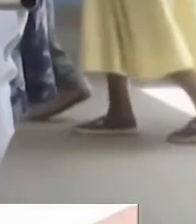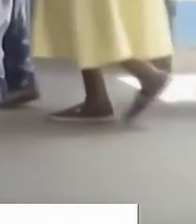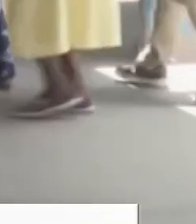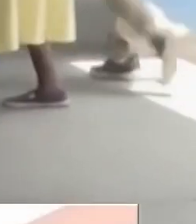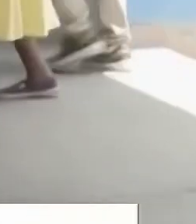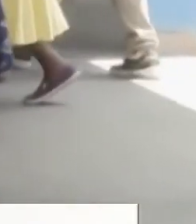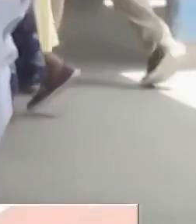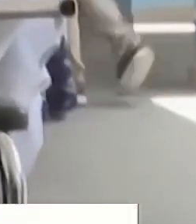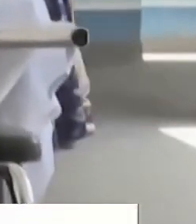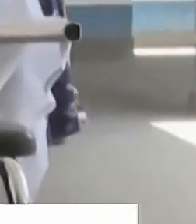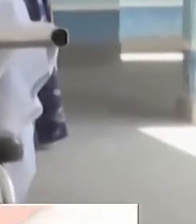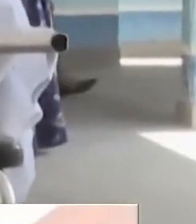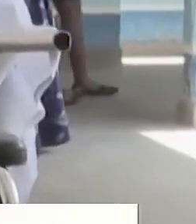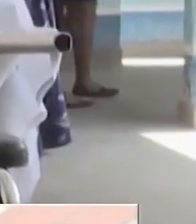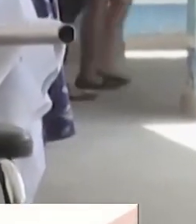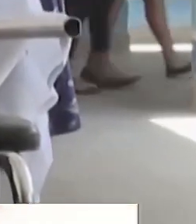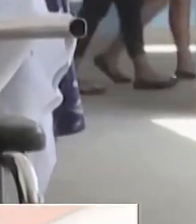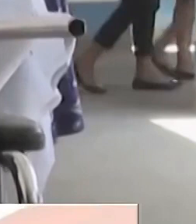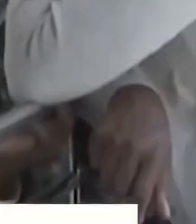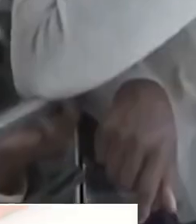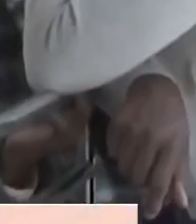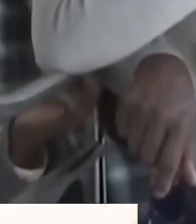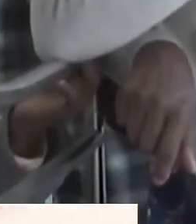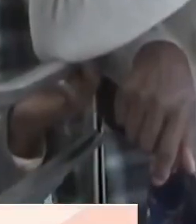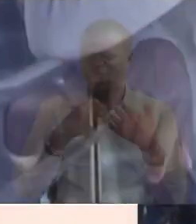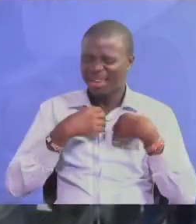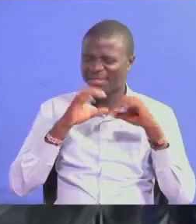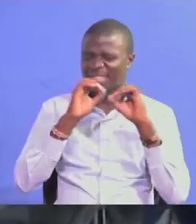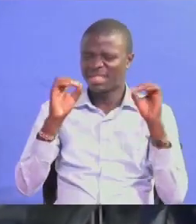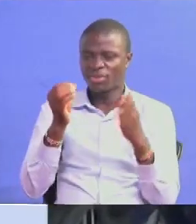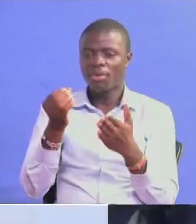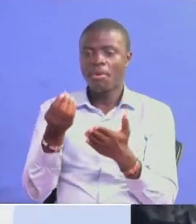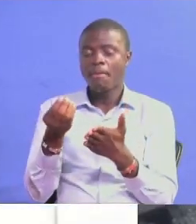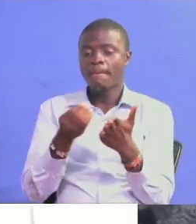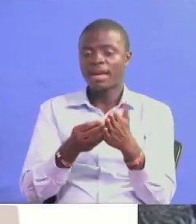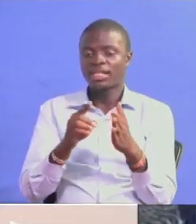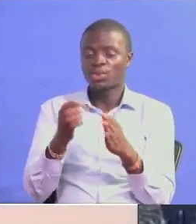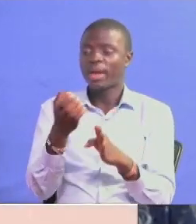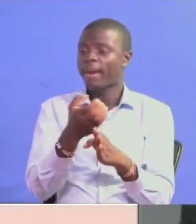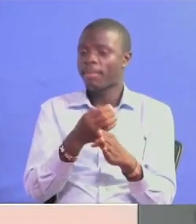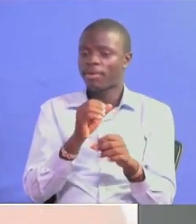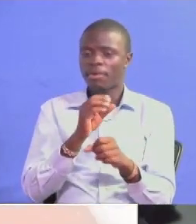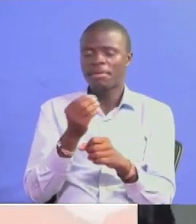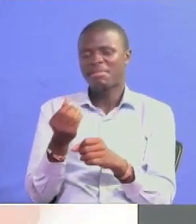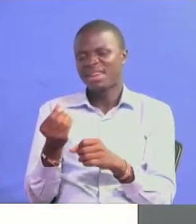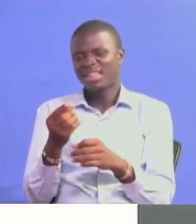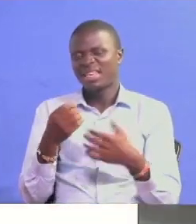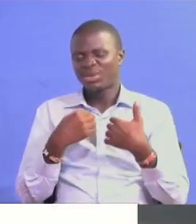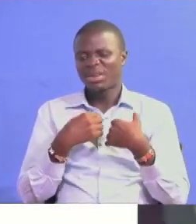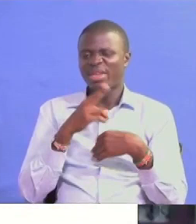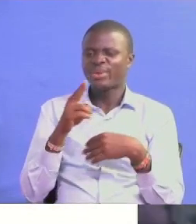msimamo kuwa kama wizara hawana fedha za kuajiri madaktari zaidi, kwani itagharimu wizara yake takriban shilingi